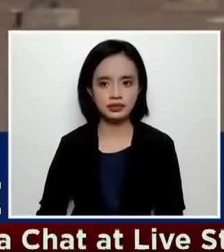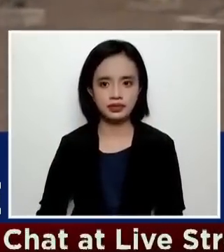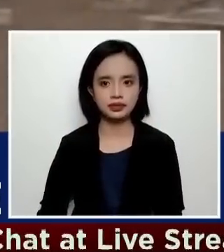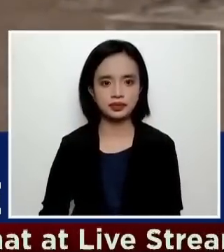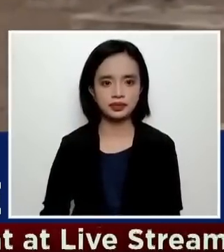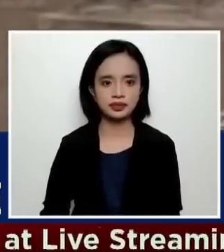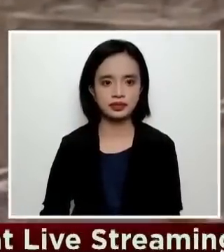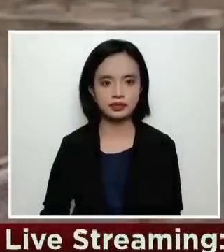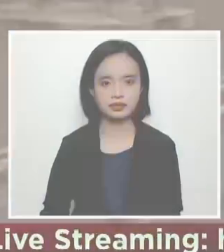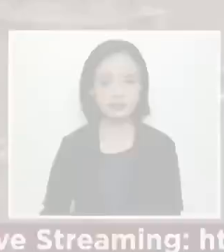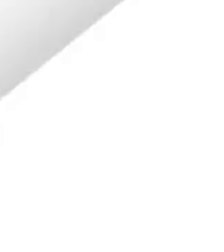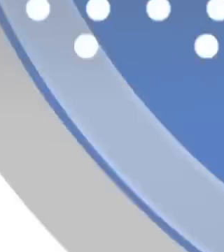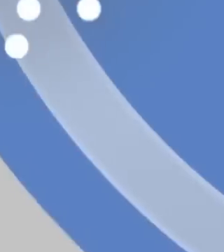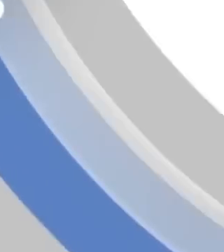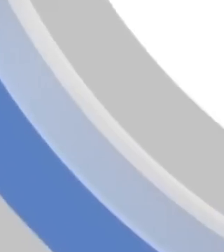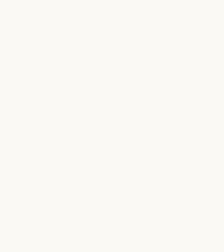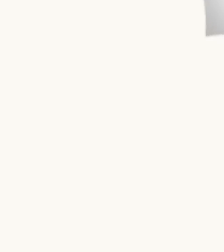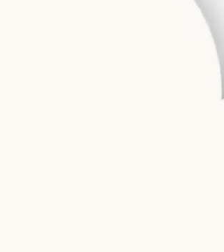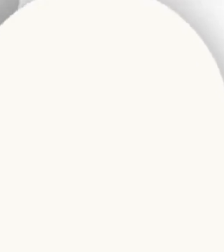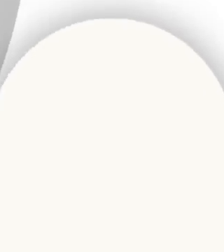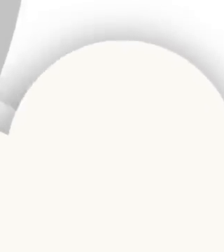News.